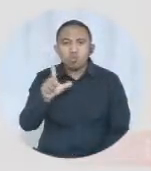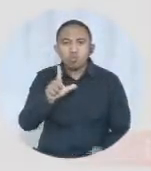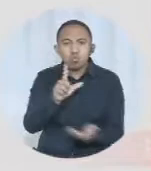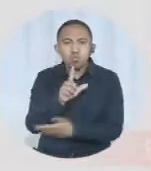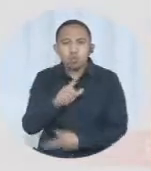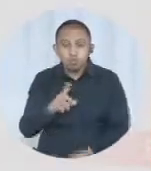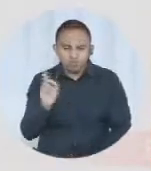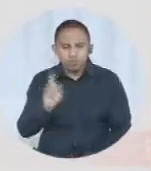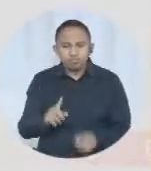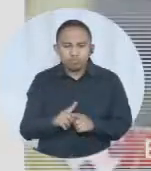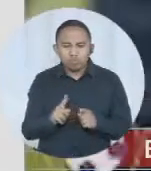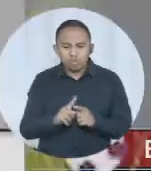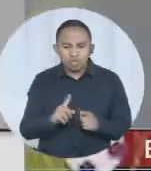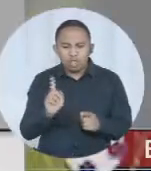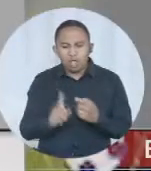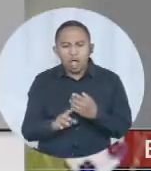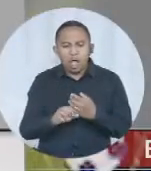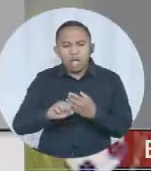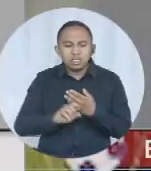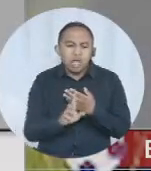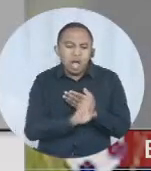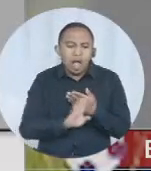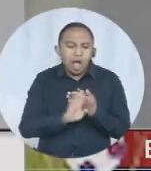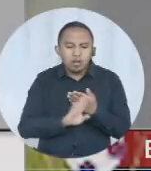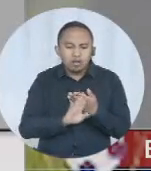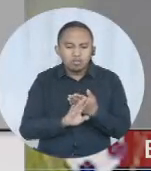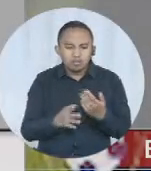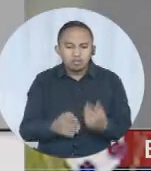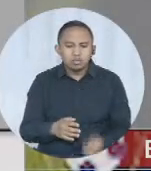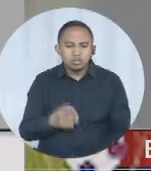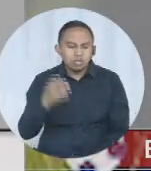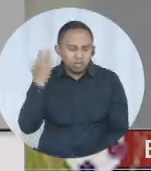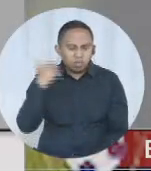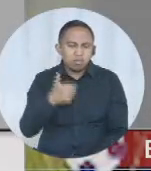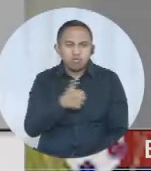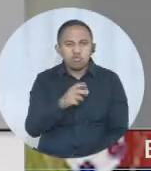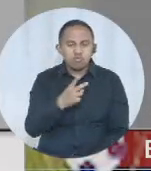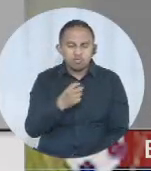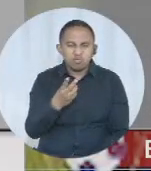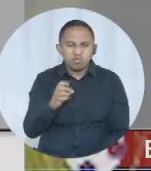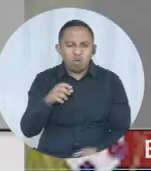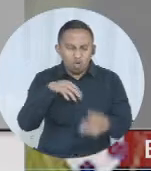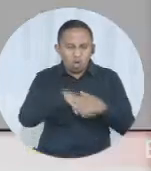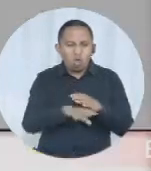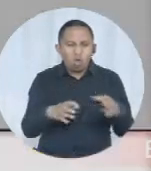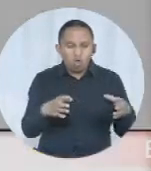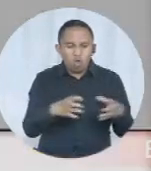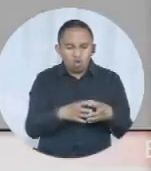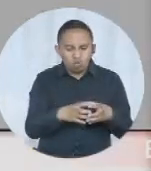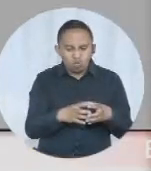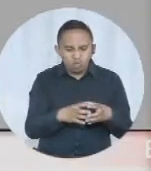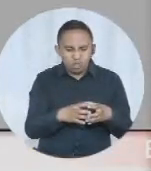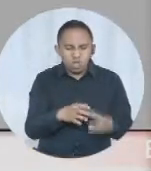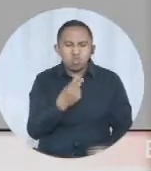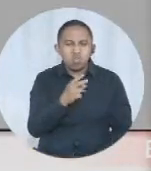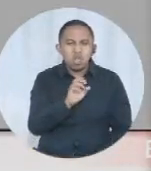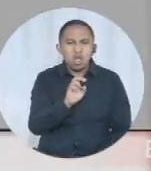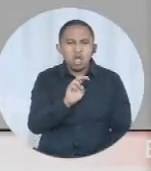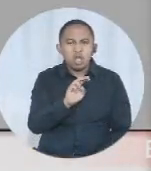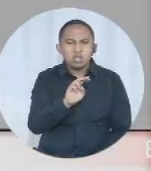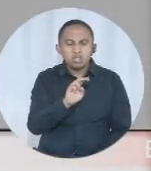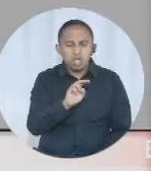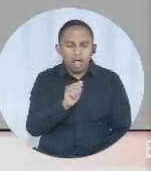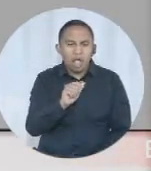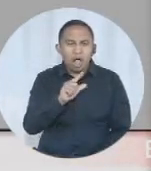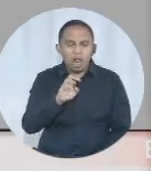toerany vodilarana vy eny ambony kianja. Nanomboka ny taona raiky ambin'ny folo amby roa arivo no nilalao baolina kitra voalohany lehilahy ka tao amin'ny kluban'ny Union Sportive ny